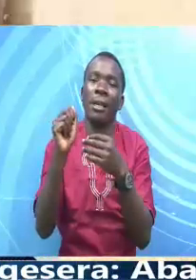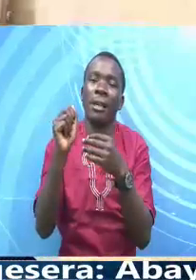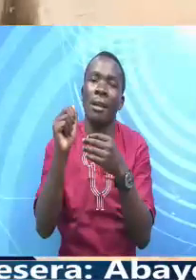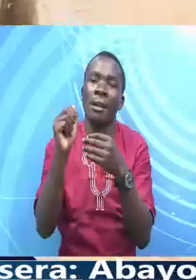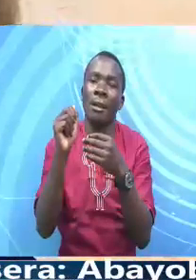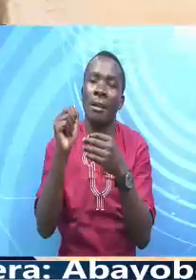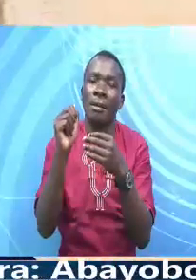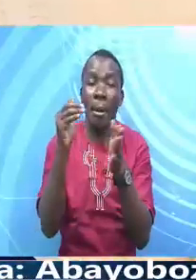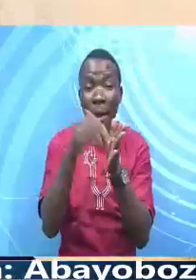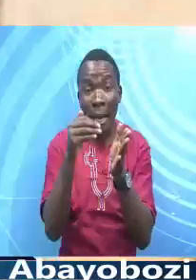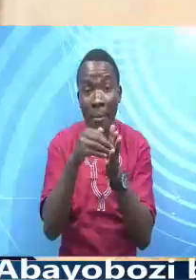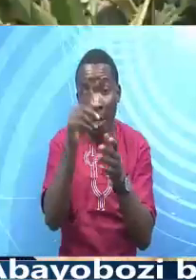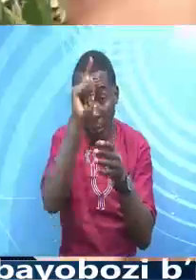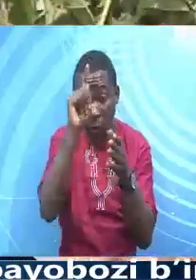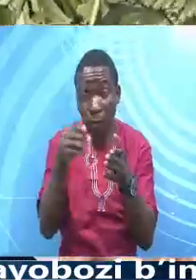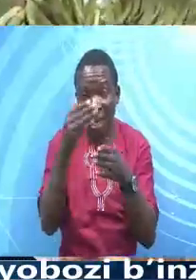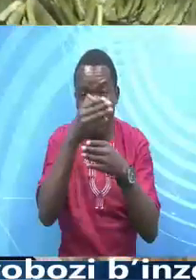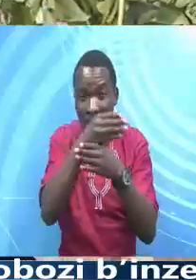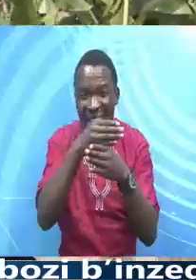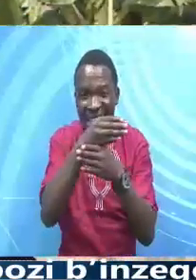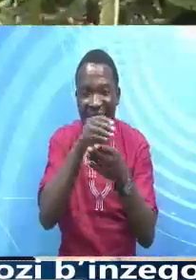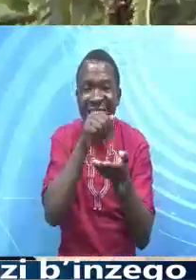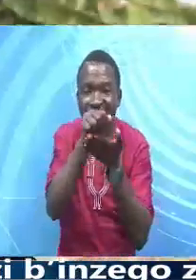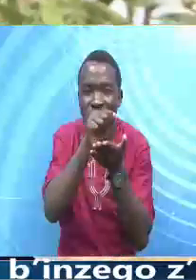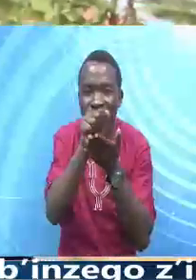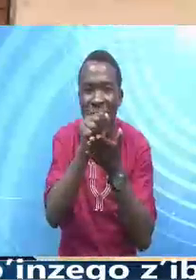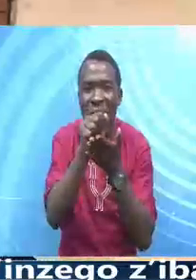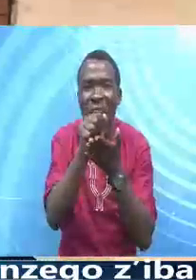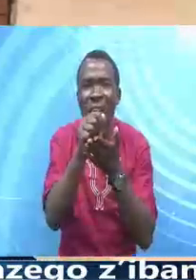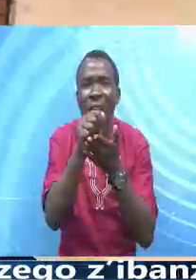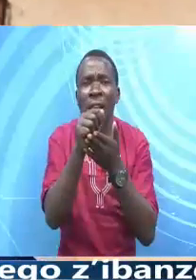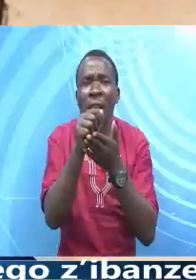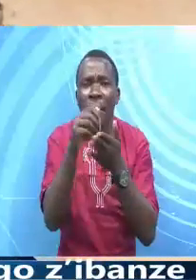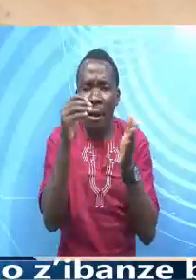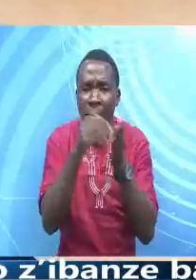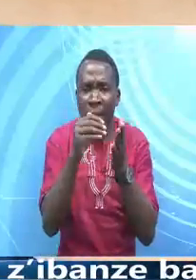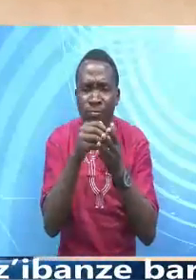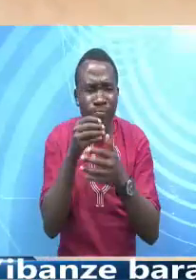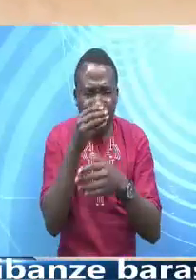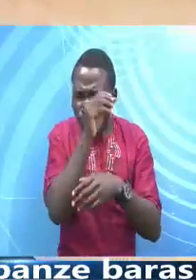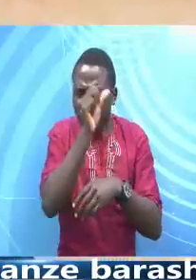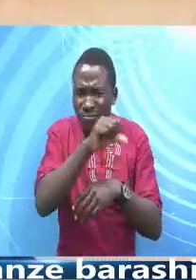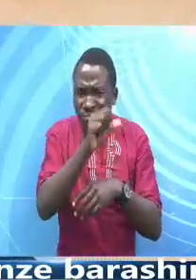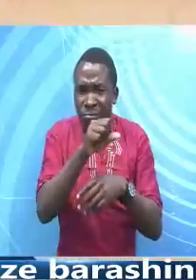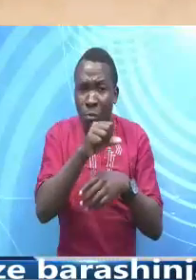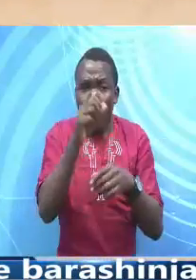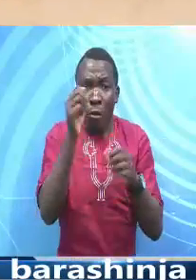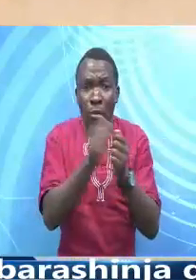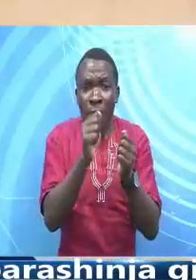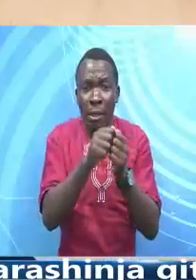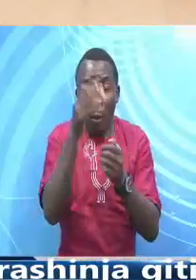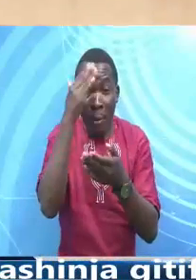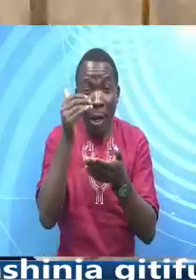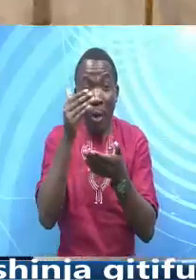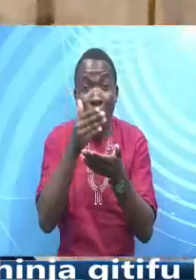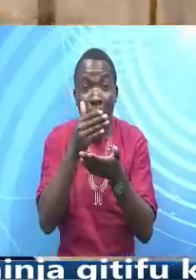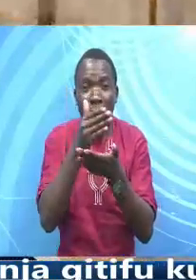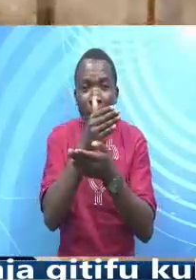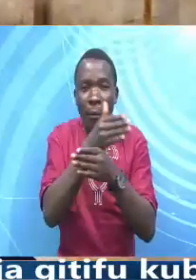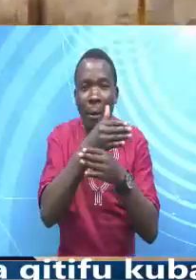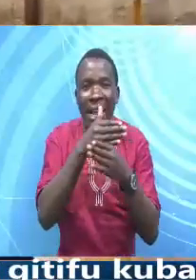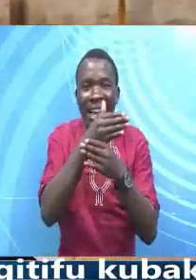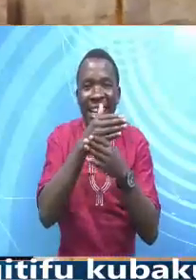mu rugo ibagiro. Kuri ubu bakaba bakomeje kubangamirwa n'umuntu ukabije ndetse n'urusaku ruterwa n'ingurube barimo arabaga mu masaha y'ijoro, nk'uko ababaganiriye na BTN TV babivuga. Era